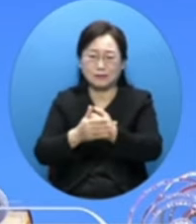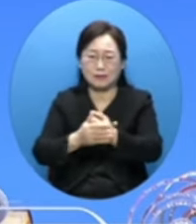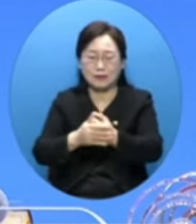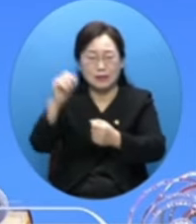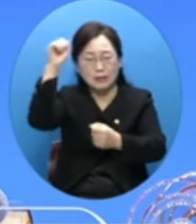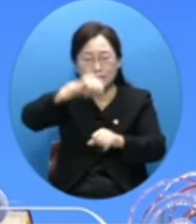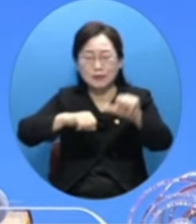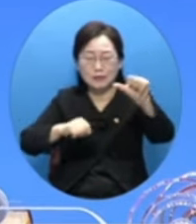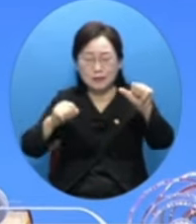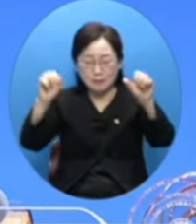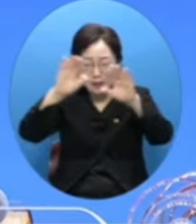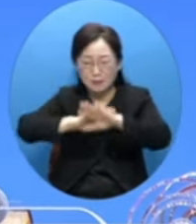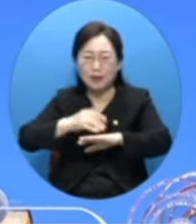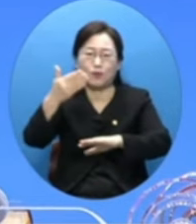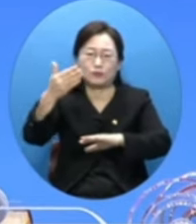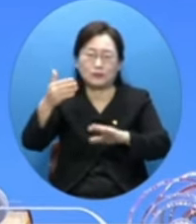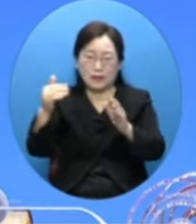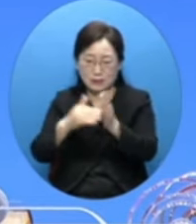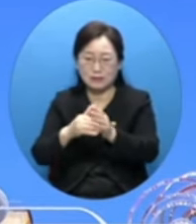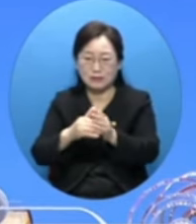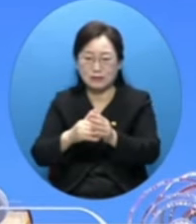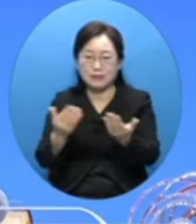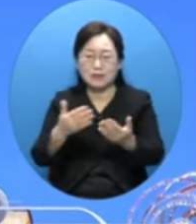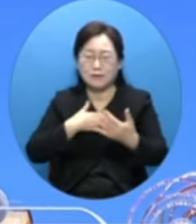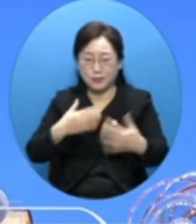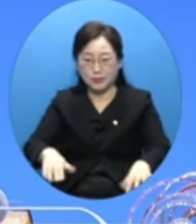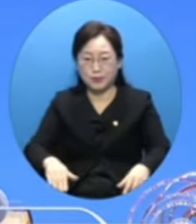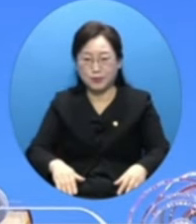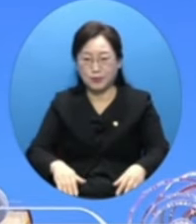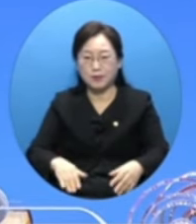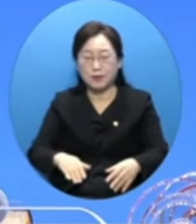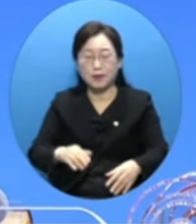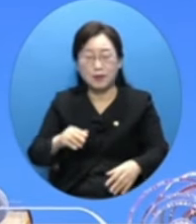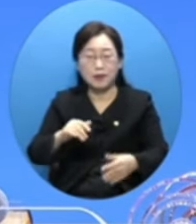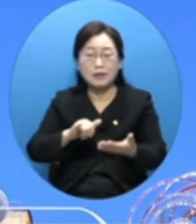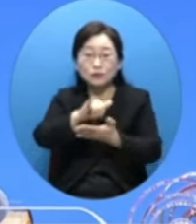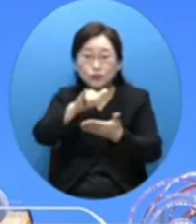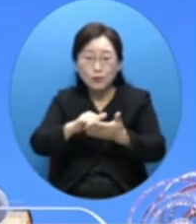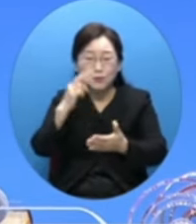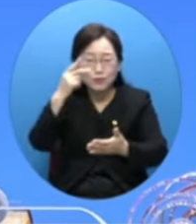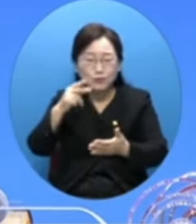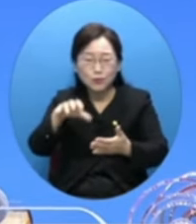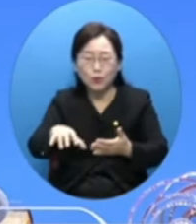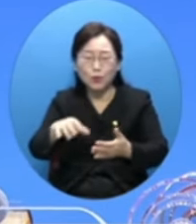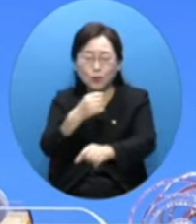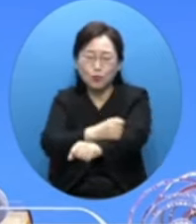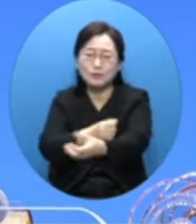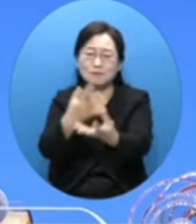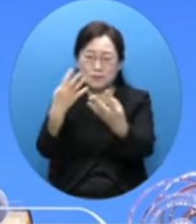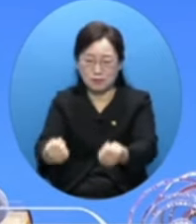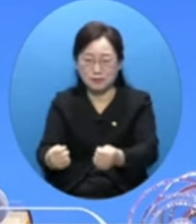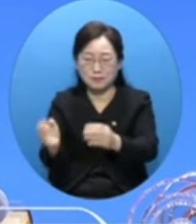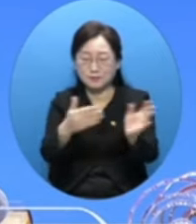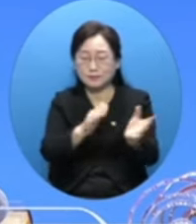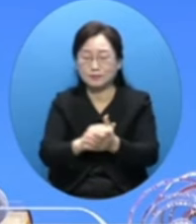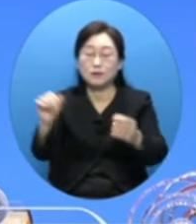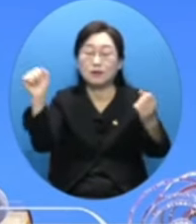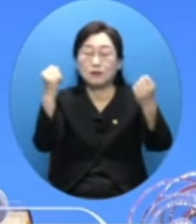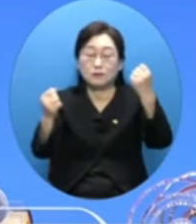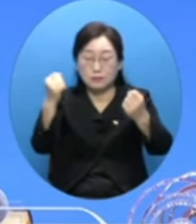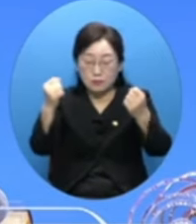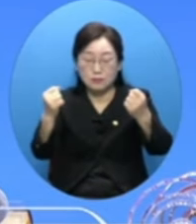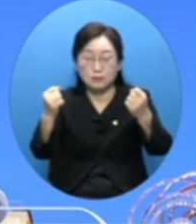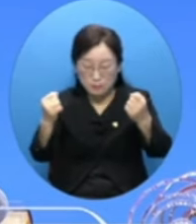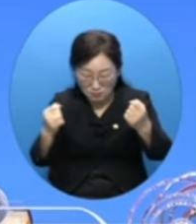얼마나 피곤합니까? 미국에서 사는 분들은 그렇게 그때 고생하며 살았습니다. 너무 피곤하니까 운전대를 잡았다 그냥